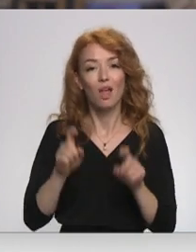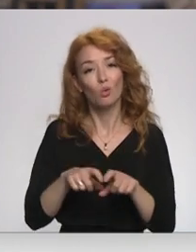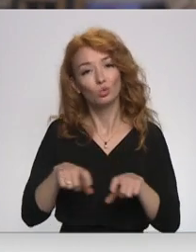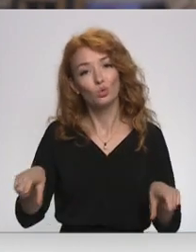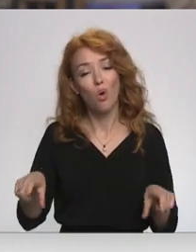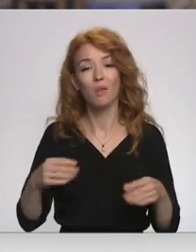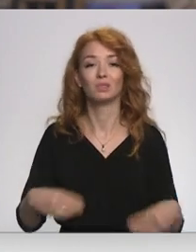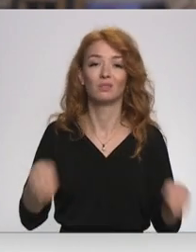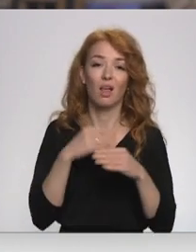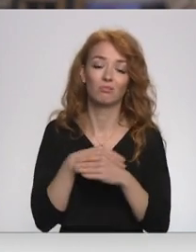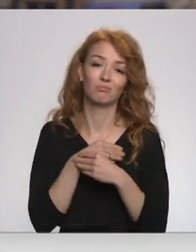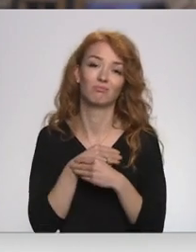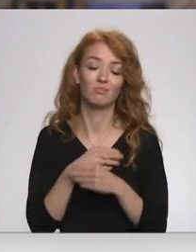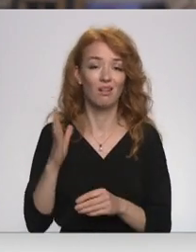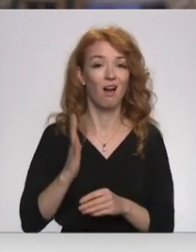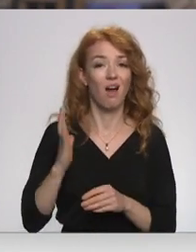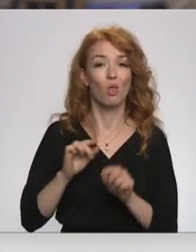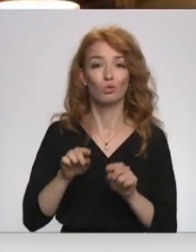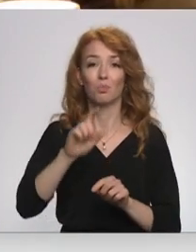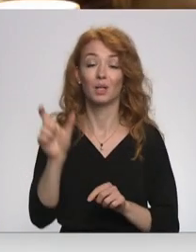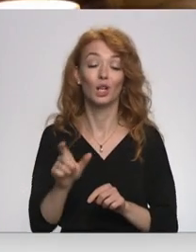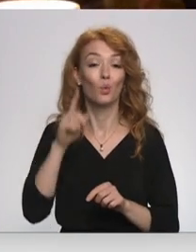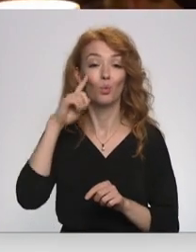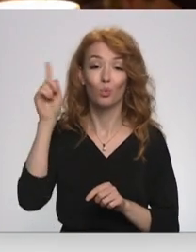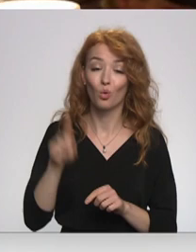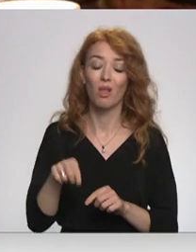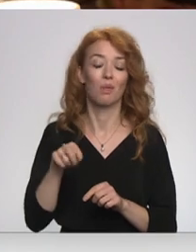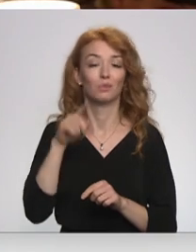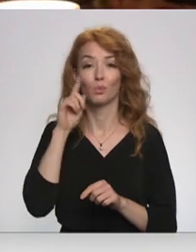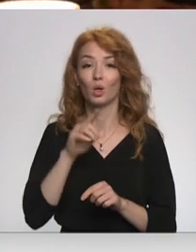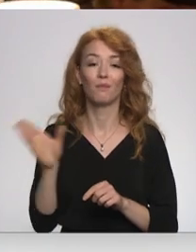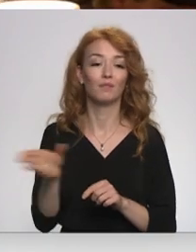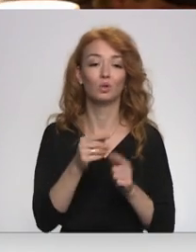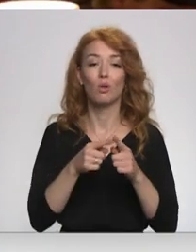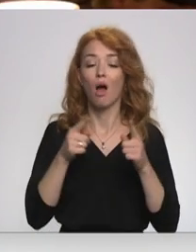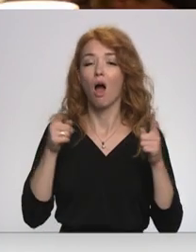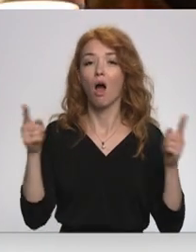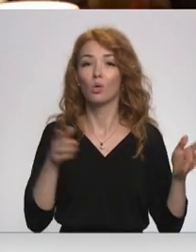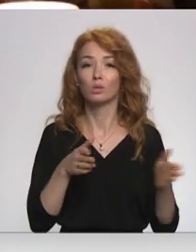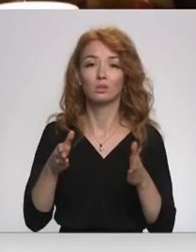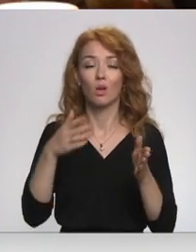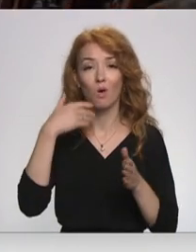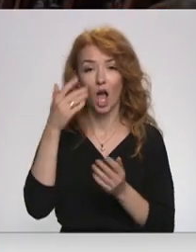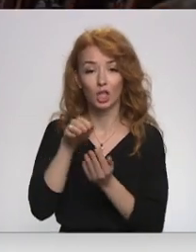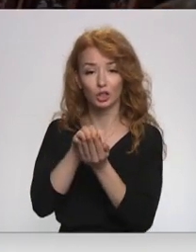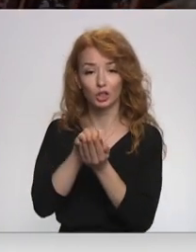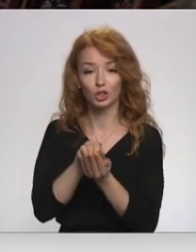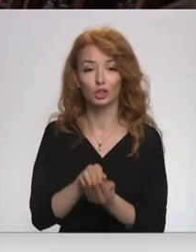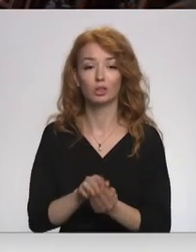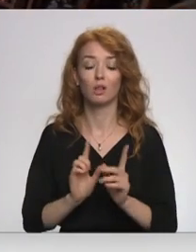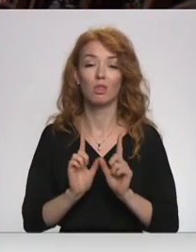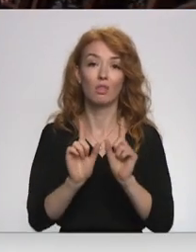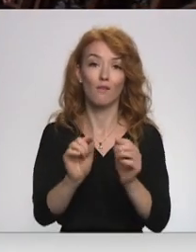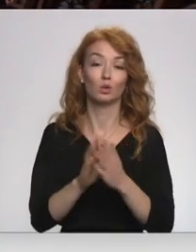ar segām gaidot šo īpašo brīdi un, protams, visu garo ceļu, kad karaliene šķirs devās uz Vindzors